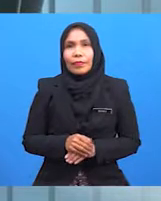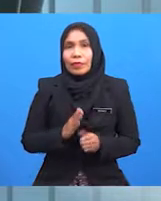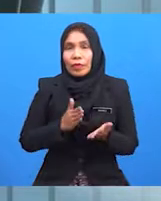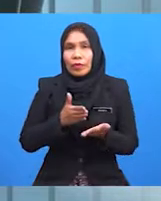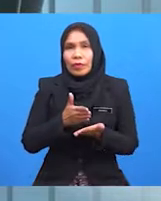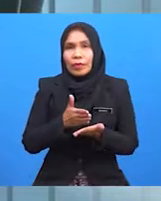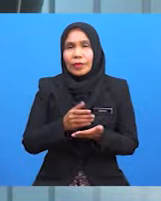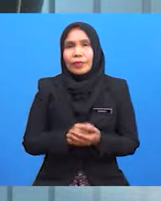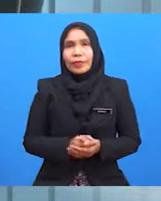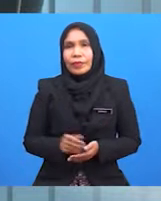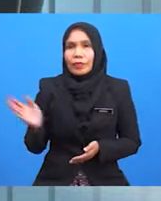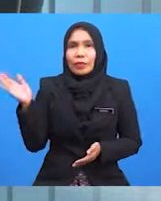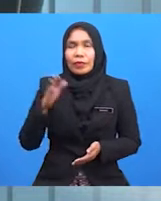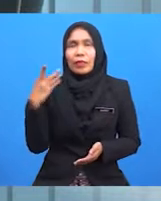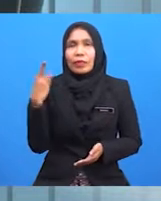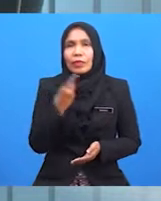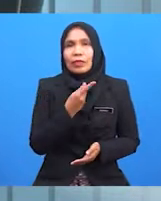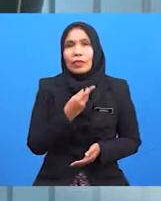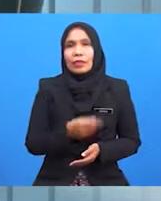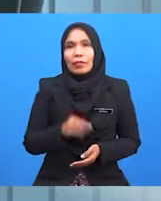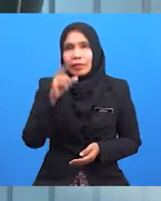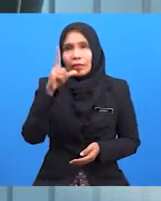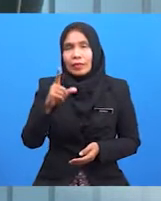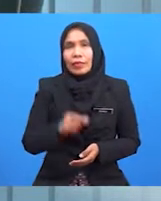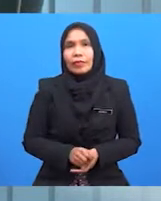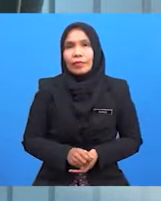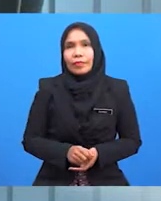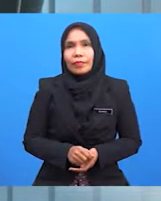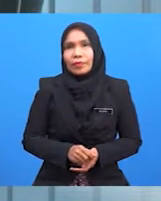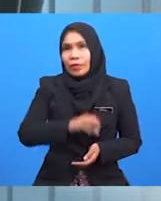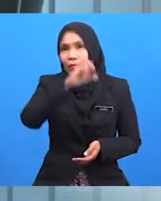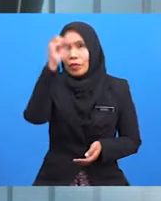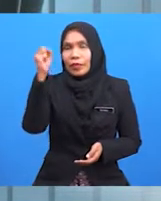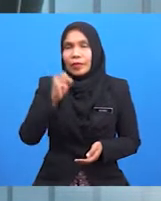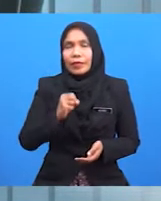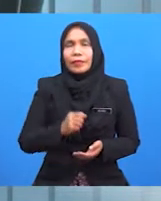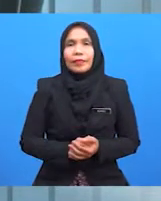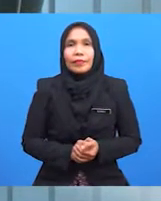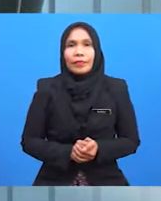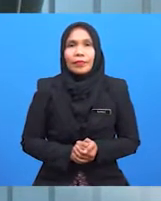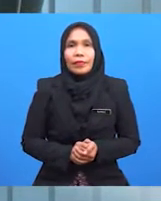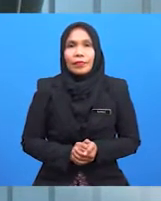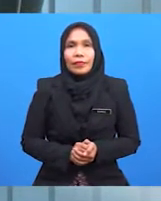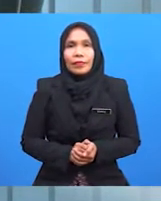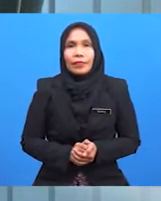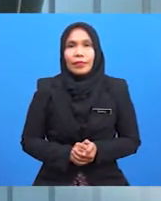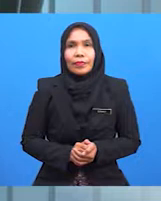Seterusnya, mari kita lihat soalan SPM 2019 yang ditunjukkan dalam